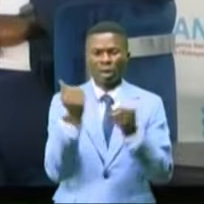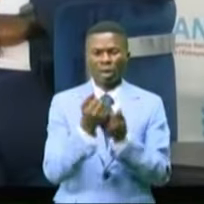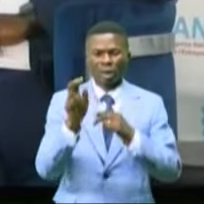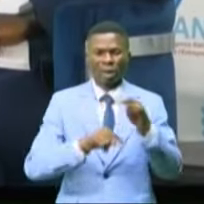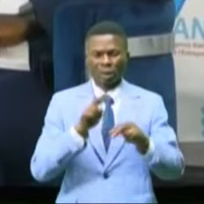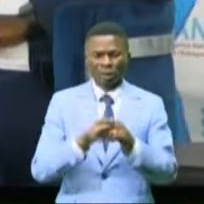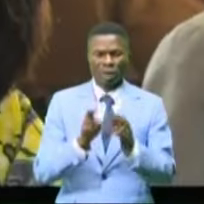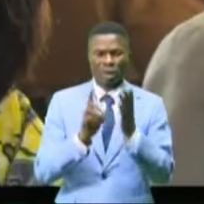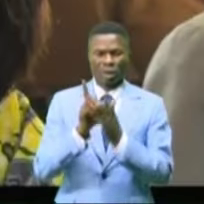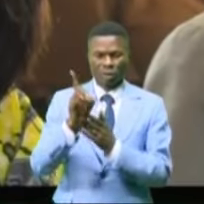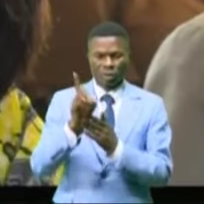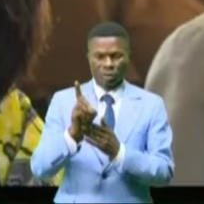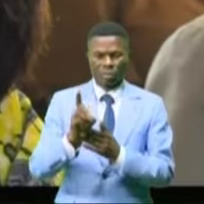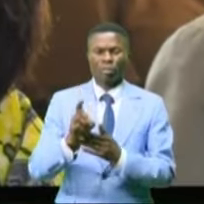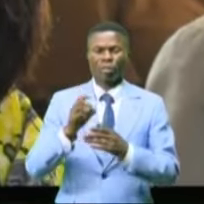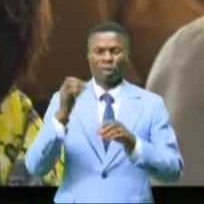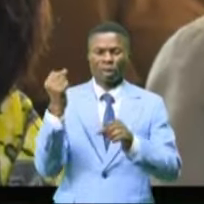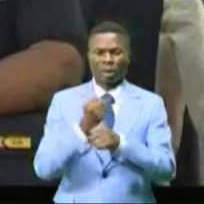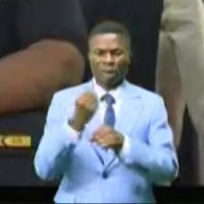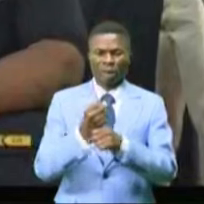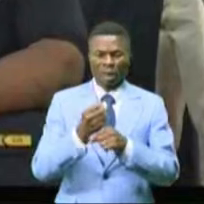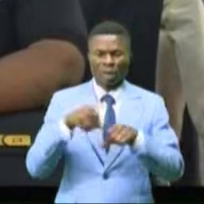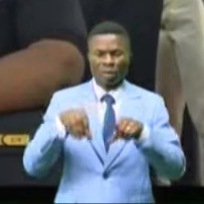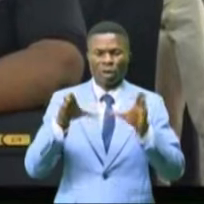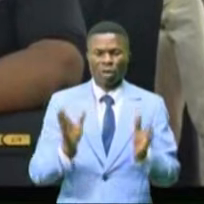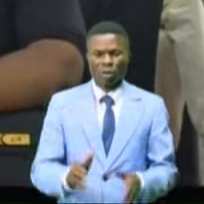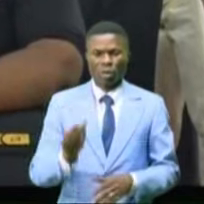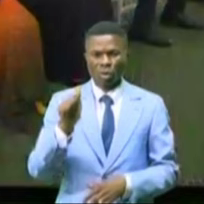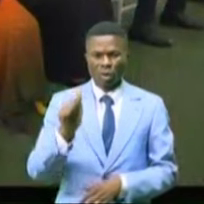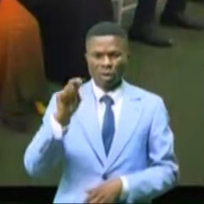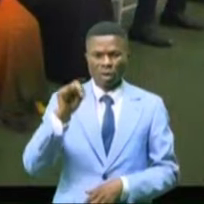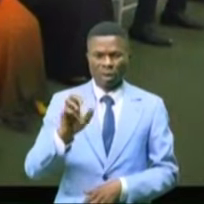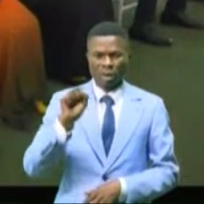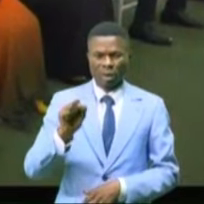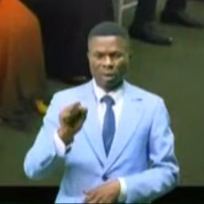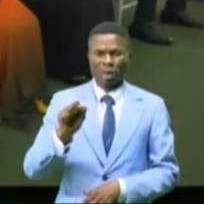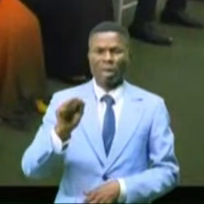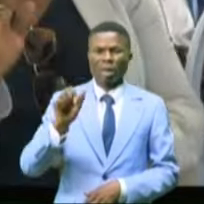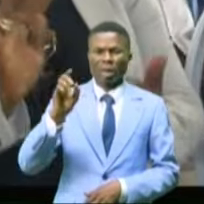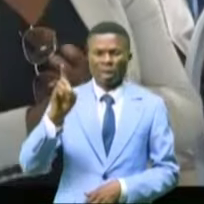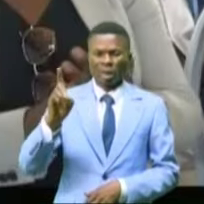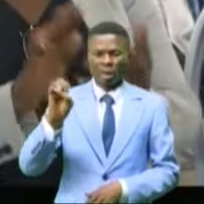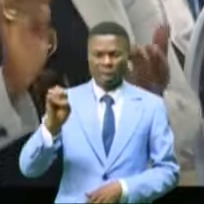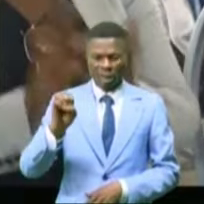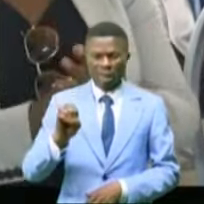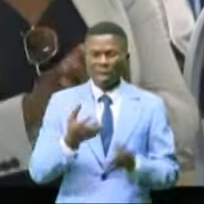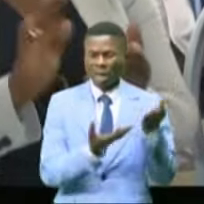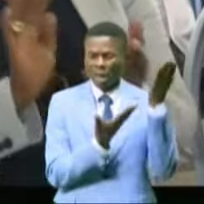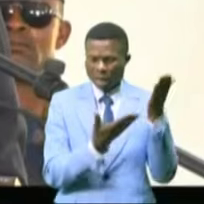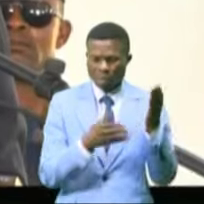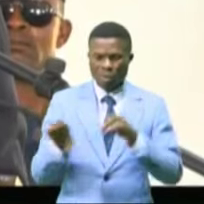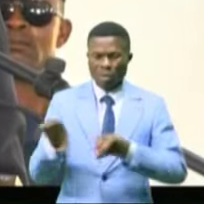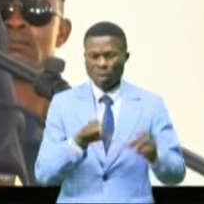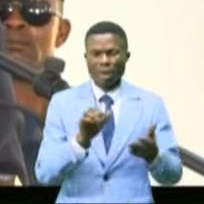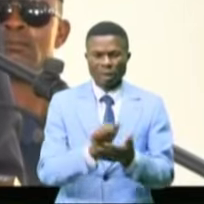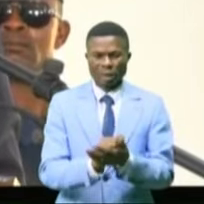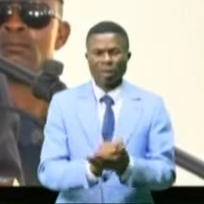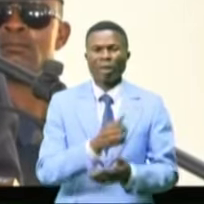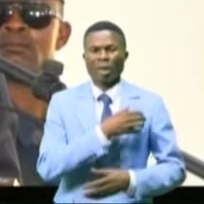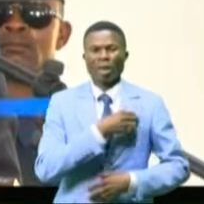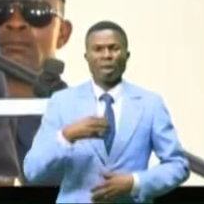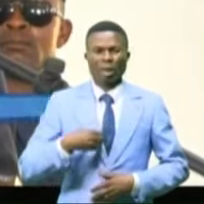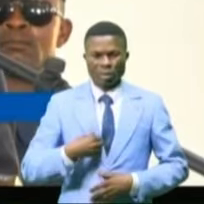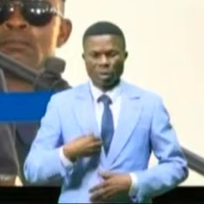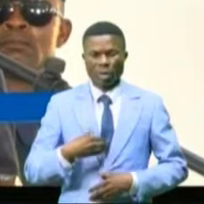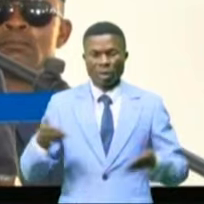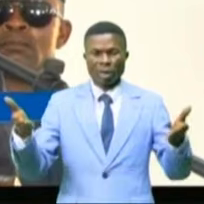de développement de l'entrepreneuriat congolais, ANADEC, est revenu sur l'importance de cette série d'activités. Les mamans